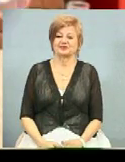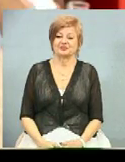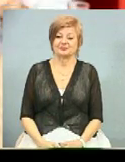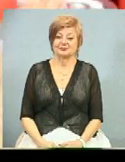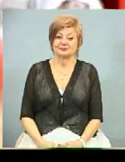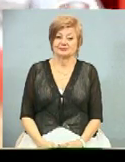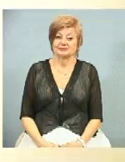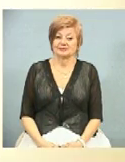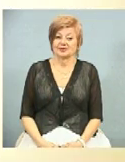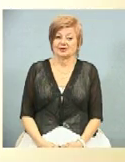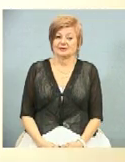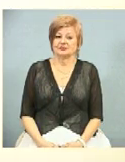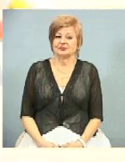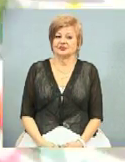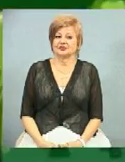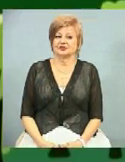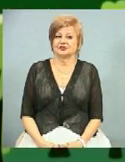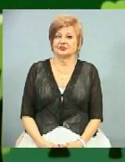Бувайте.